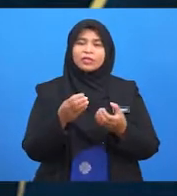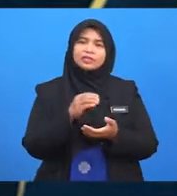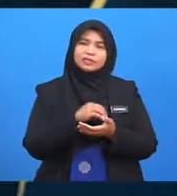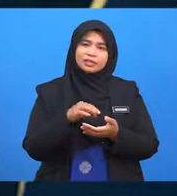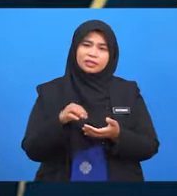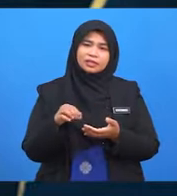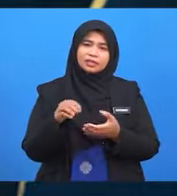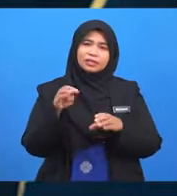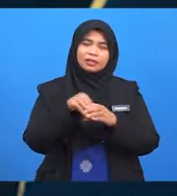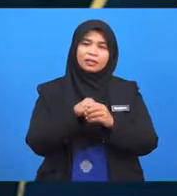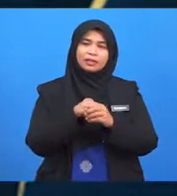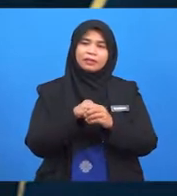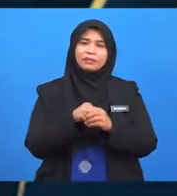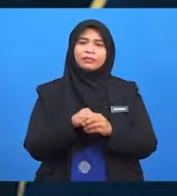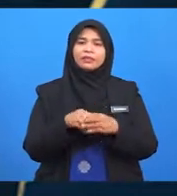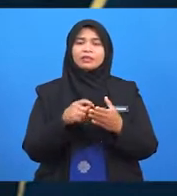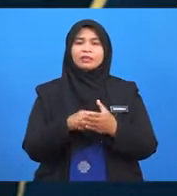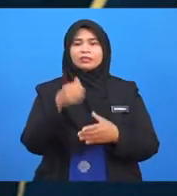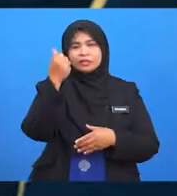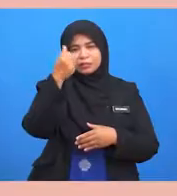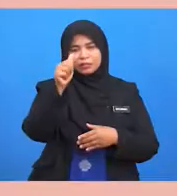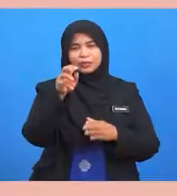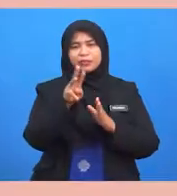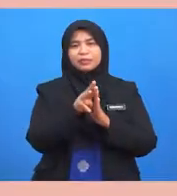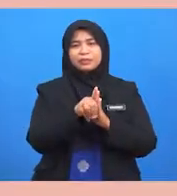catatan dalam tempoh 10 minit.